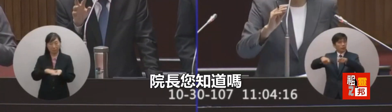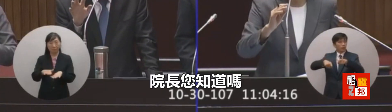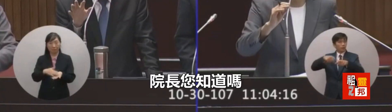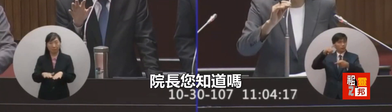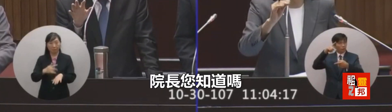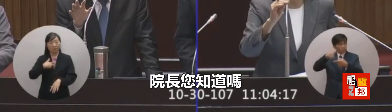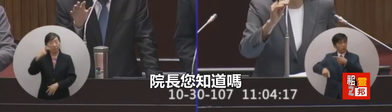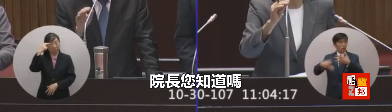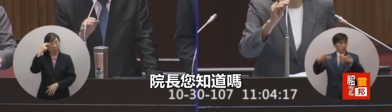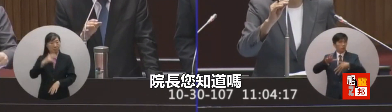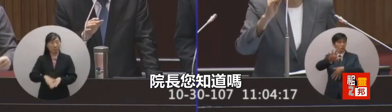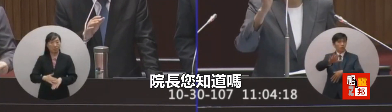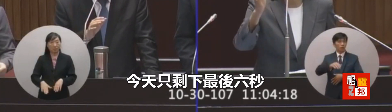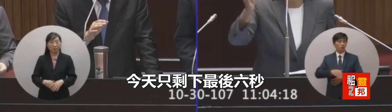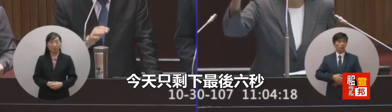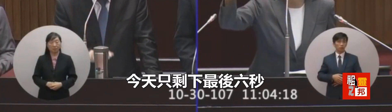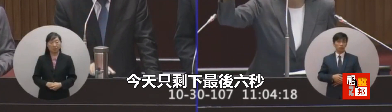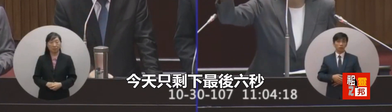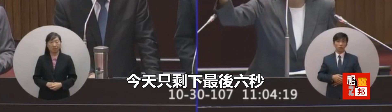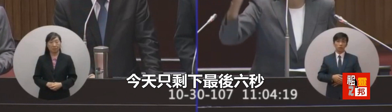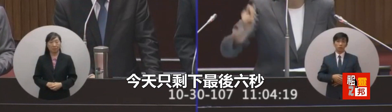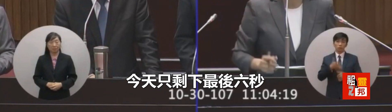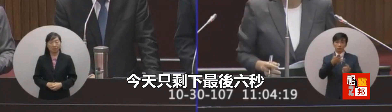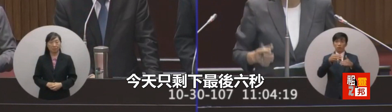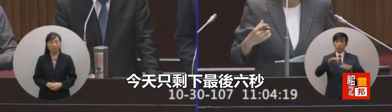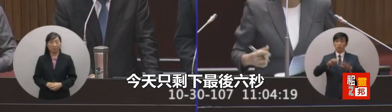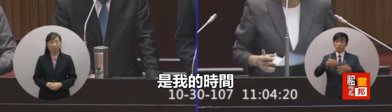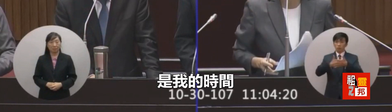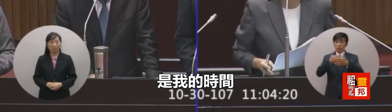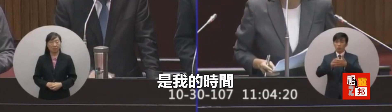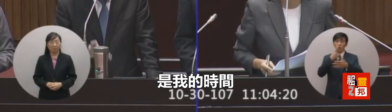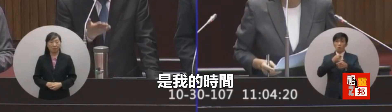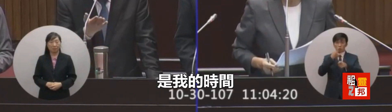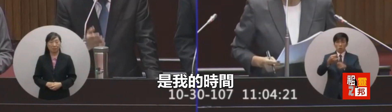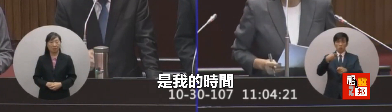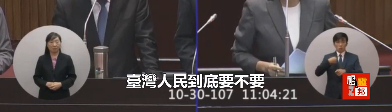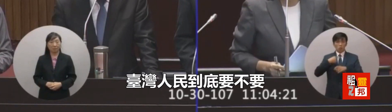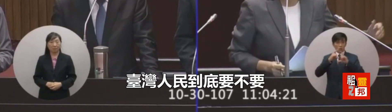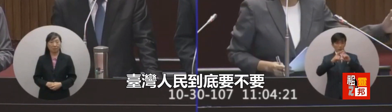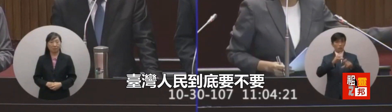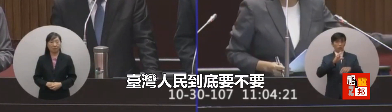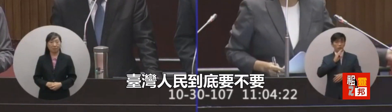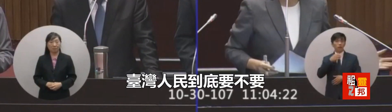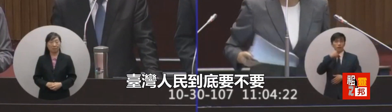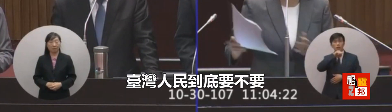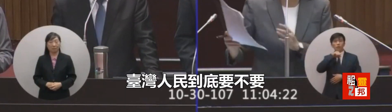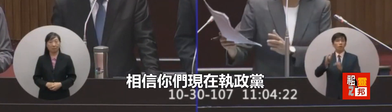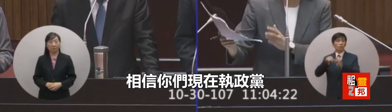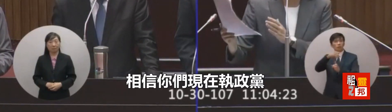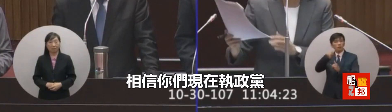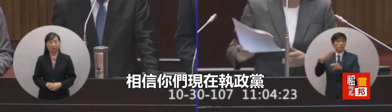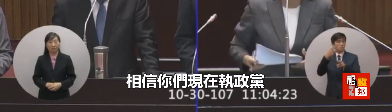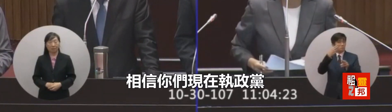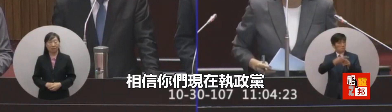监 督。院长，您知道吗？今天只剩下最后六秒是我的时间。台湾人民到底